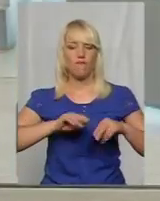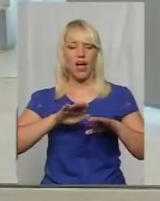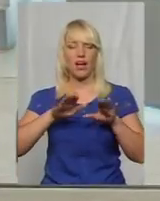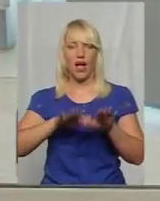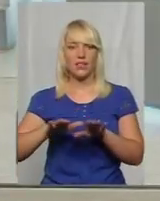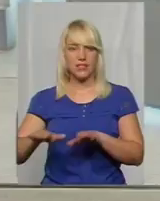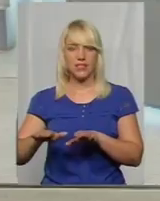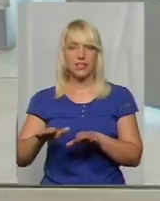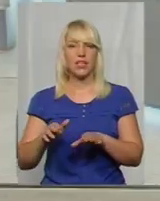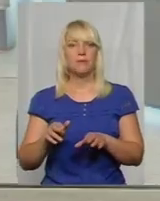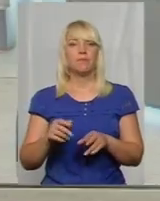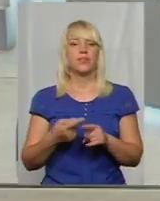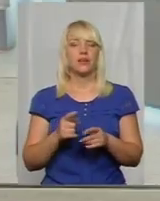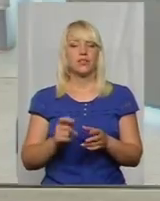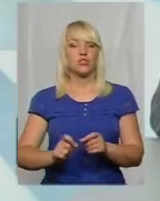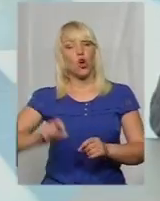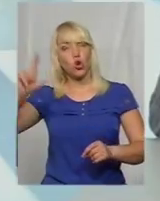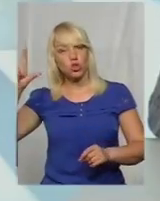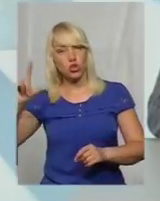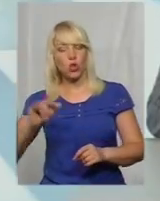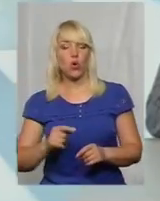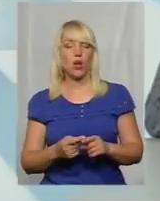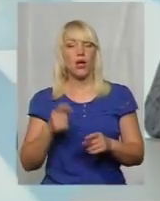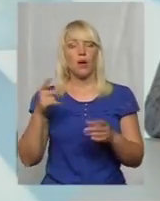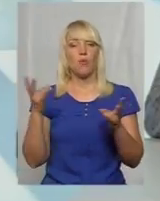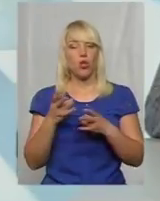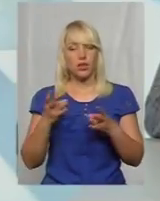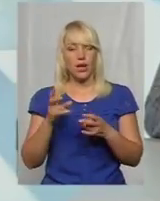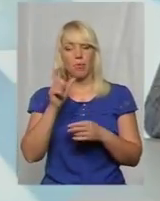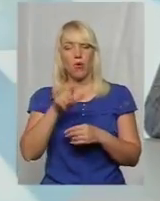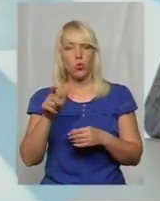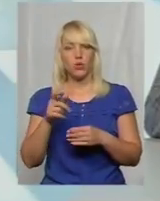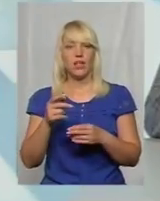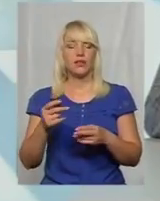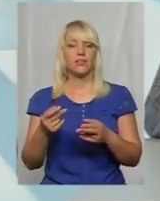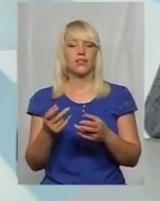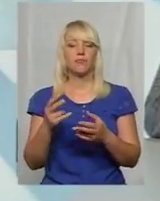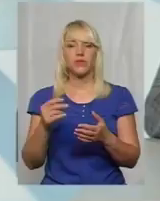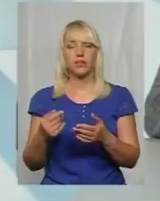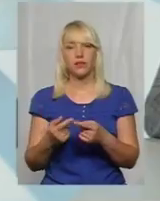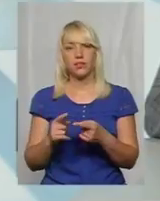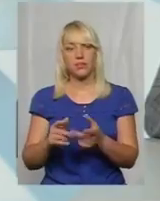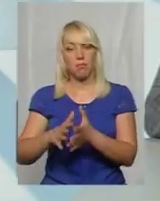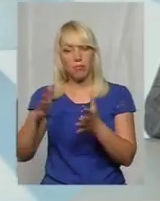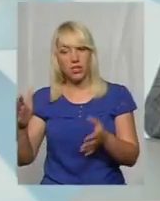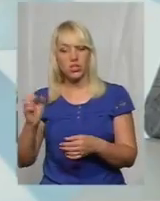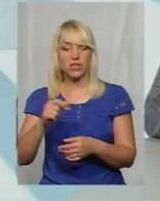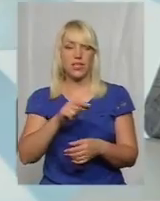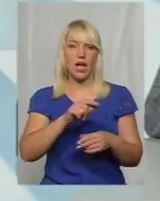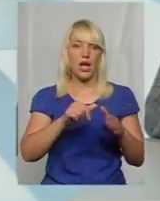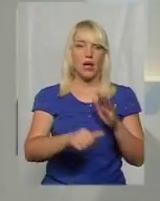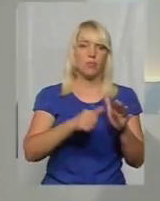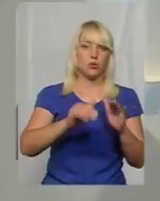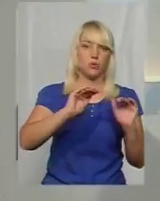на чверть. Тих на чверть збільшилось, потреби роботодавців збільшилось, безробітних на чверть зменшилось. Тут дуже багато різних